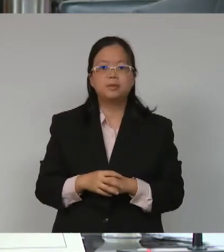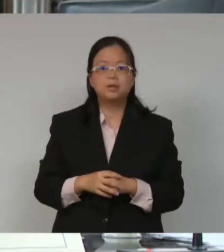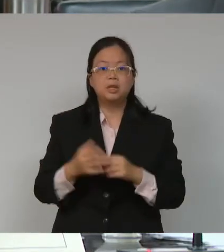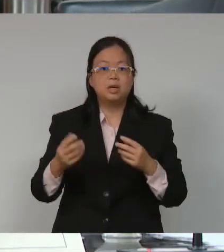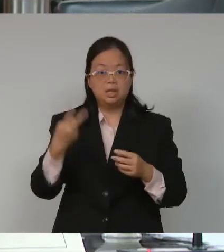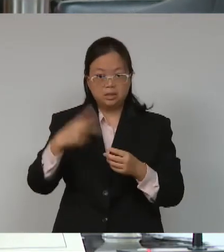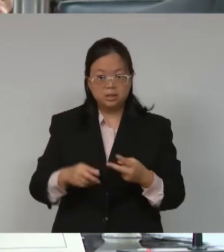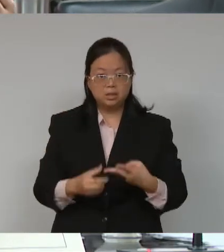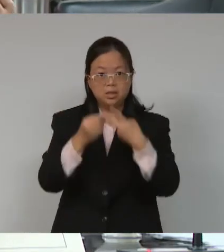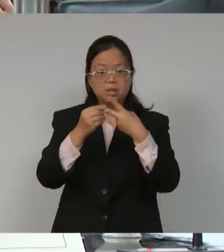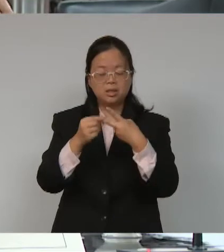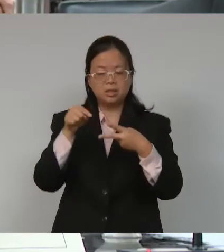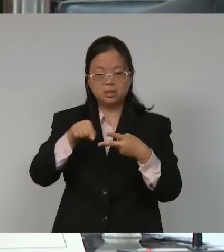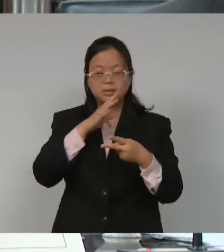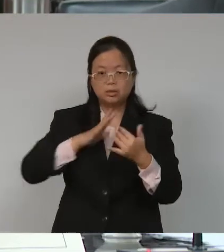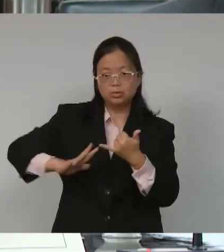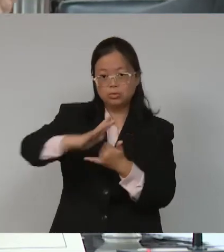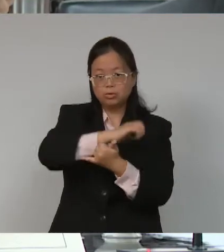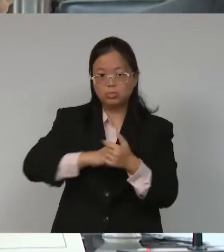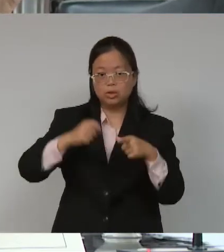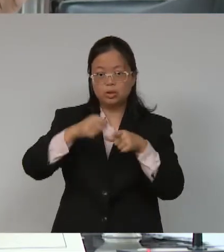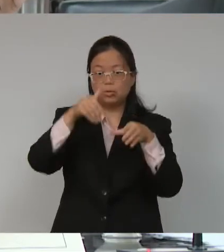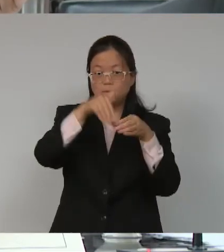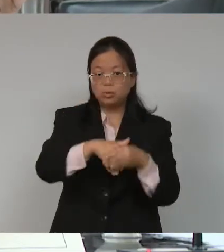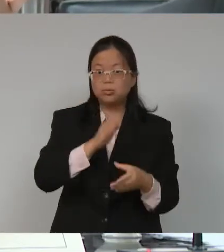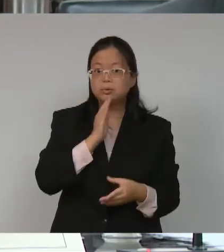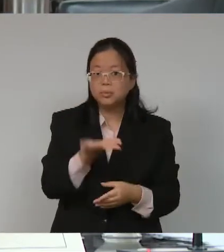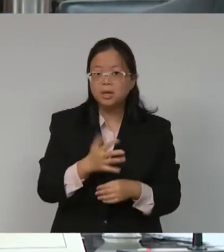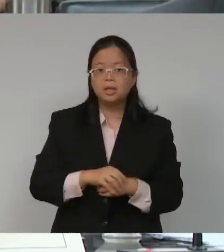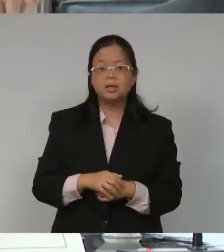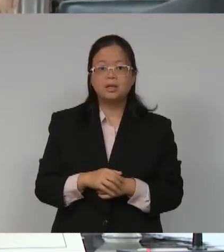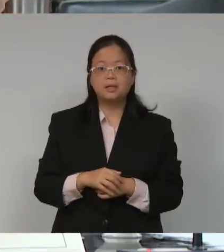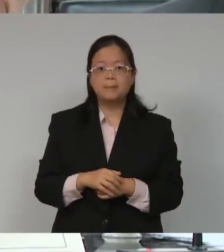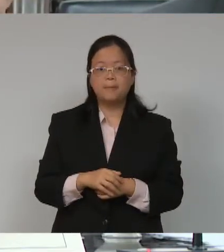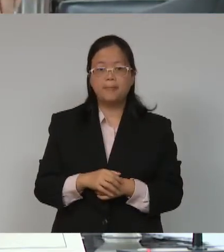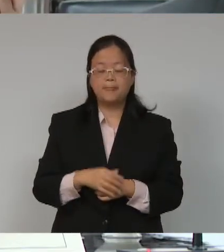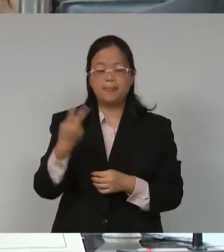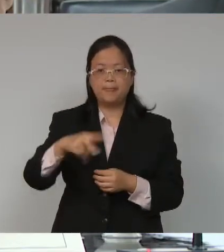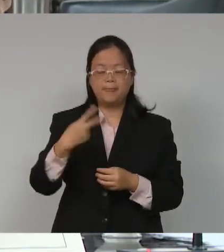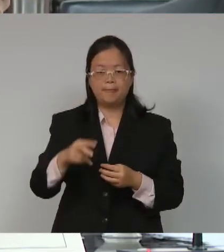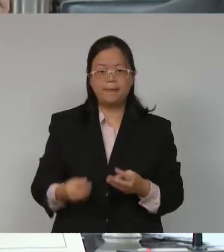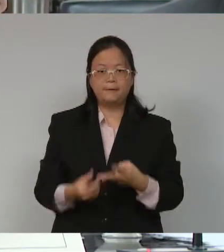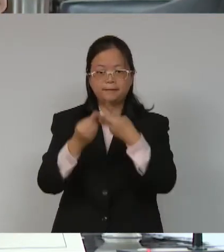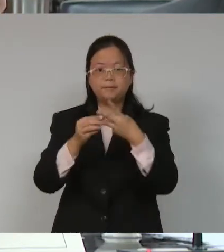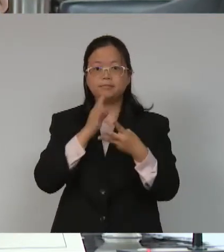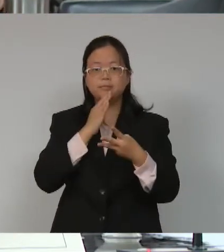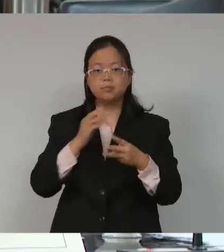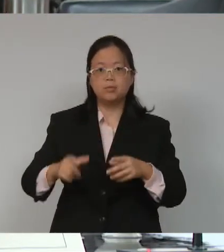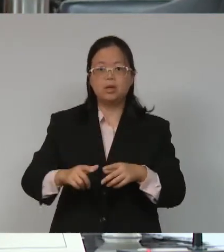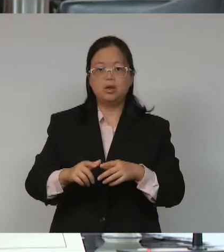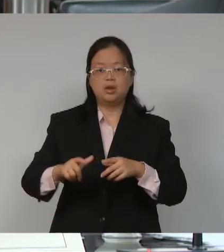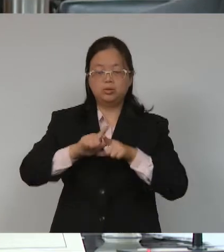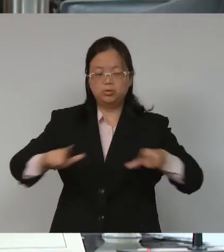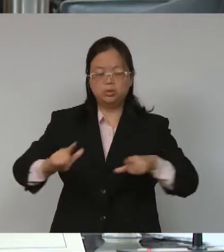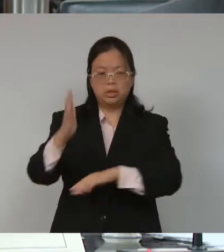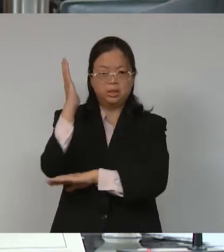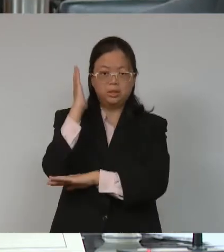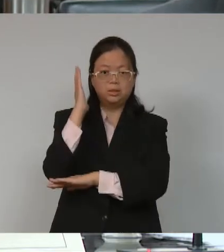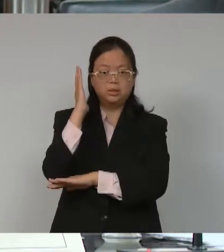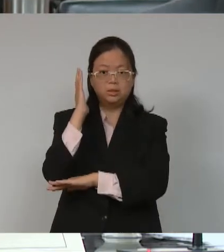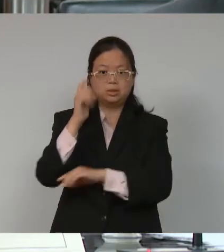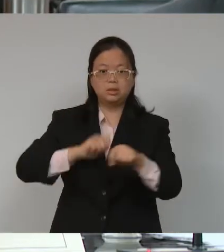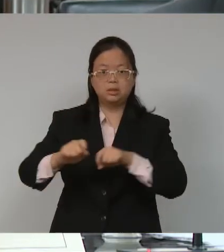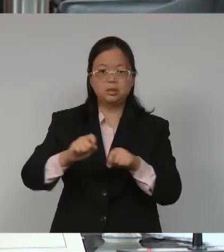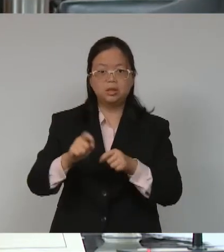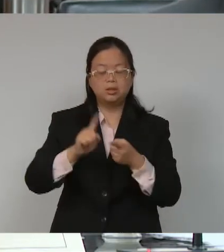国性公投，一个是法律的复决，一个是立法原则的复决，第三个是重大政策的复决，创制跟复决，对不起，我